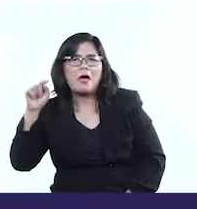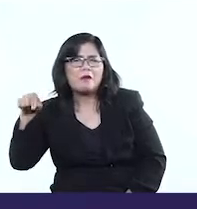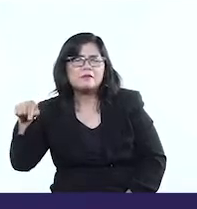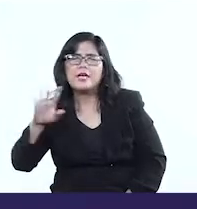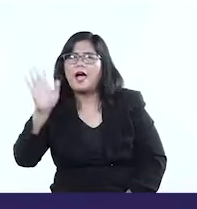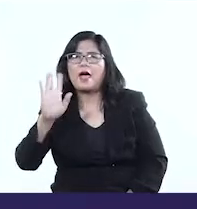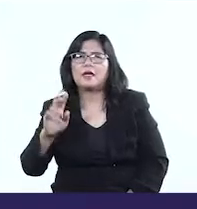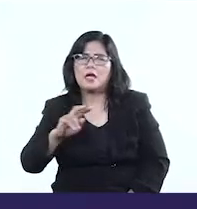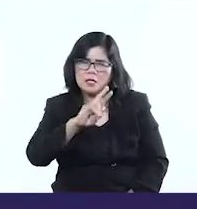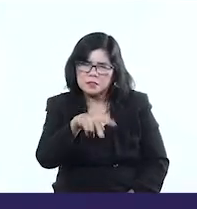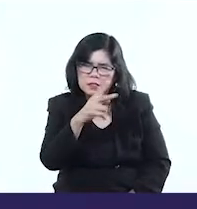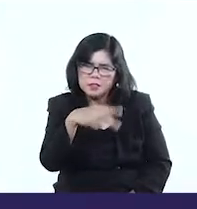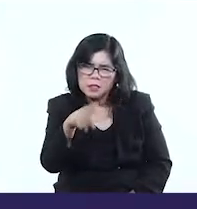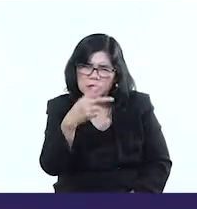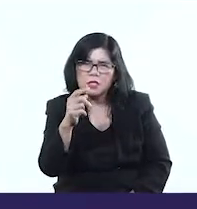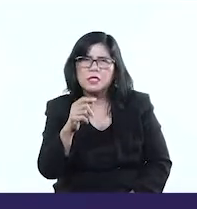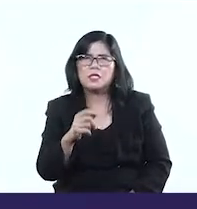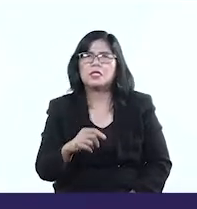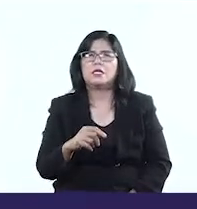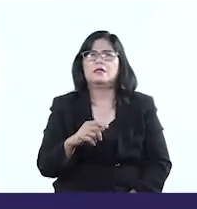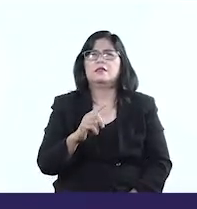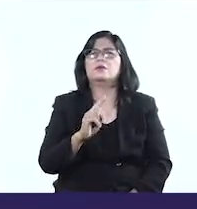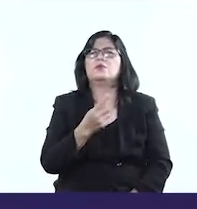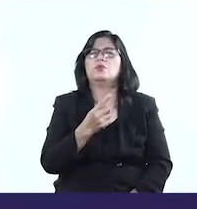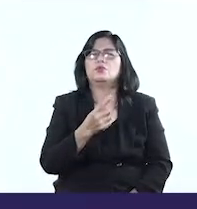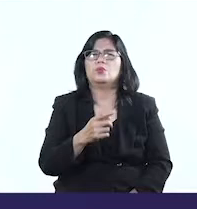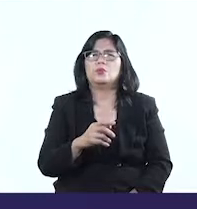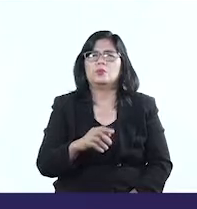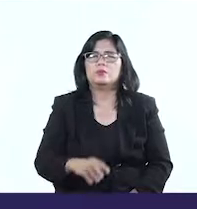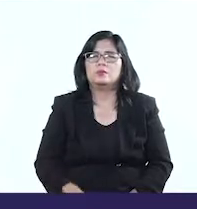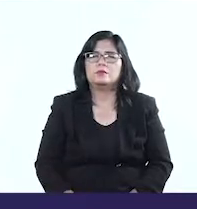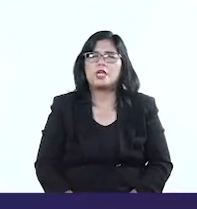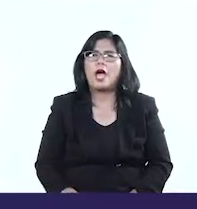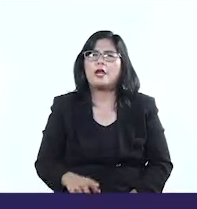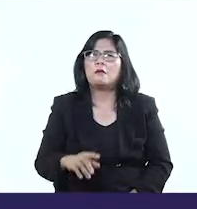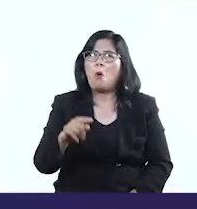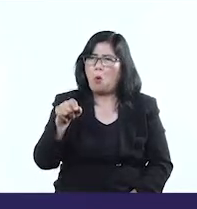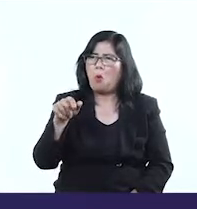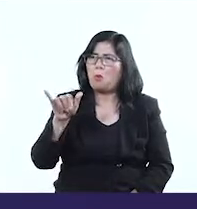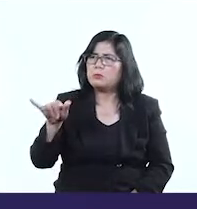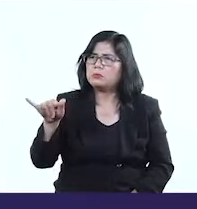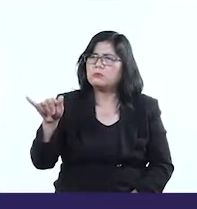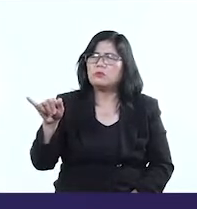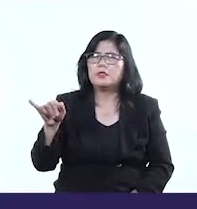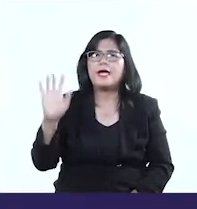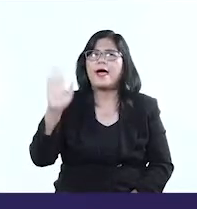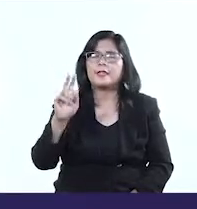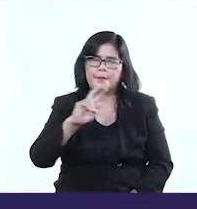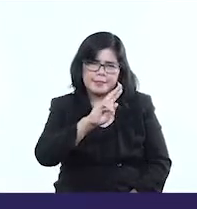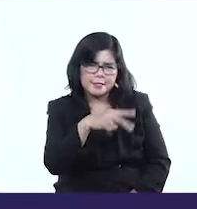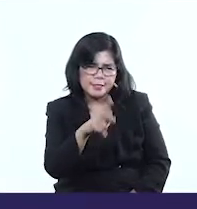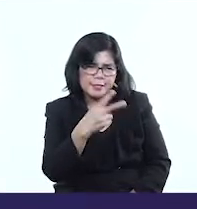dulu makanya Alkitab bilang jangan berprasangka jangan berasumsi Hai dan janganlah